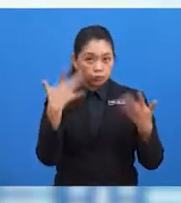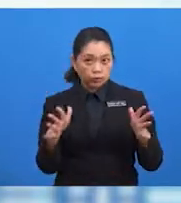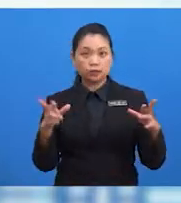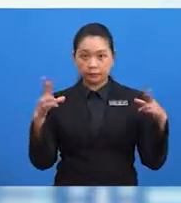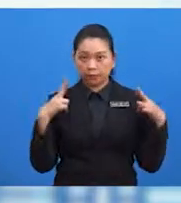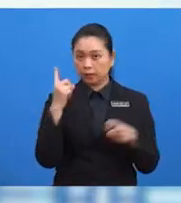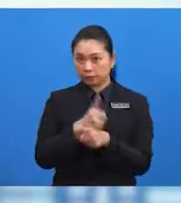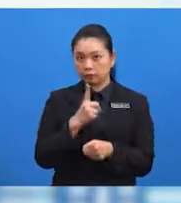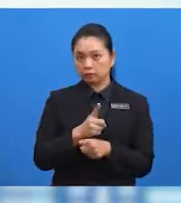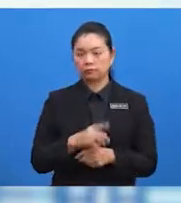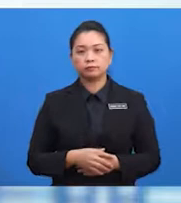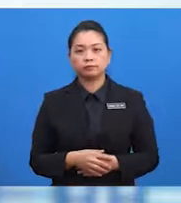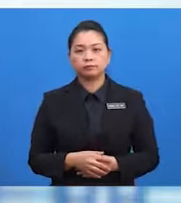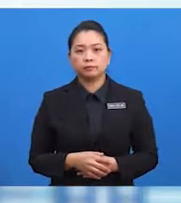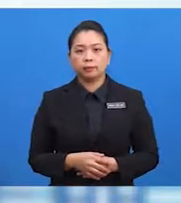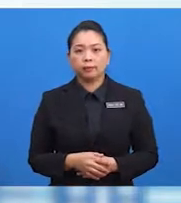awam.